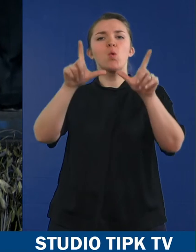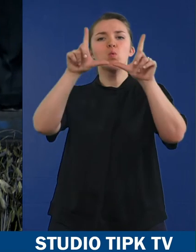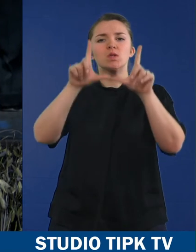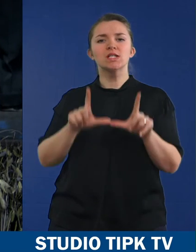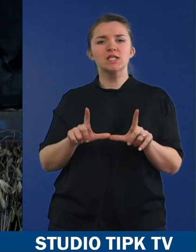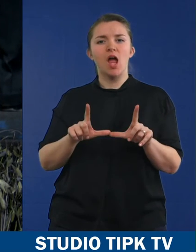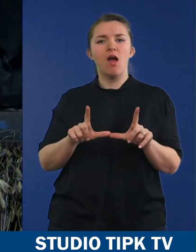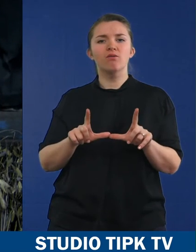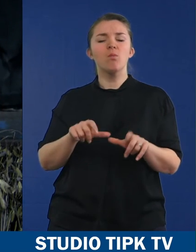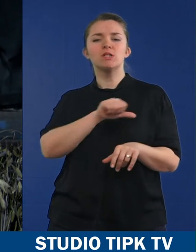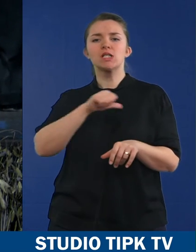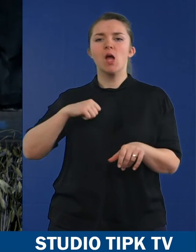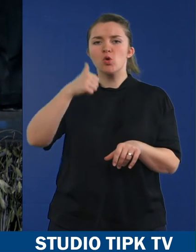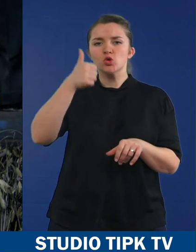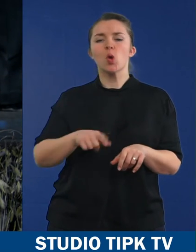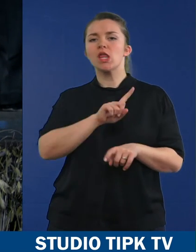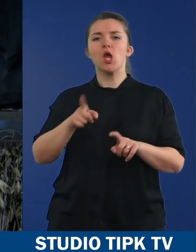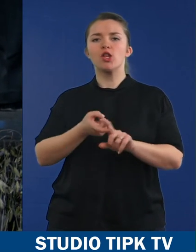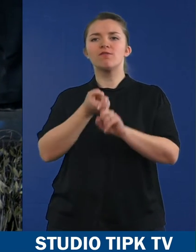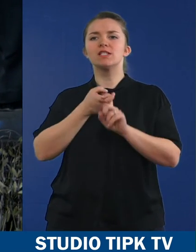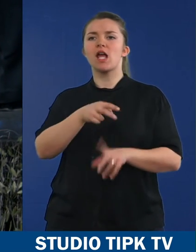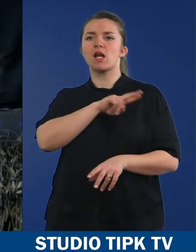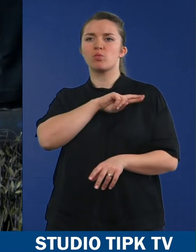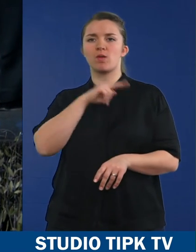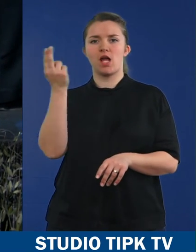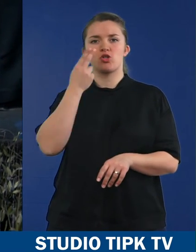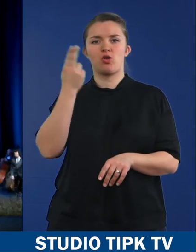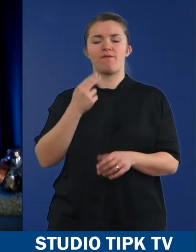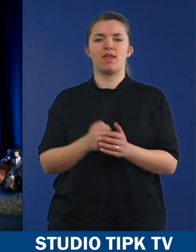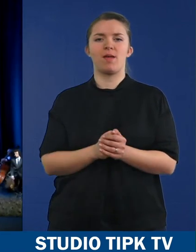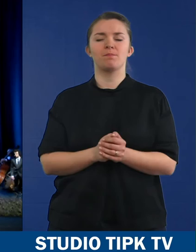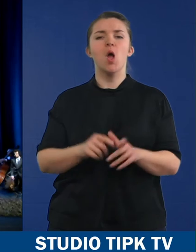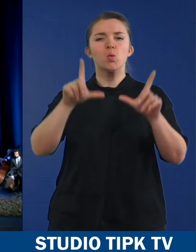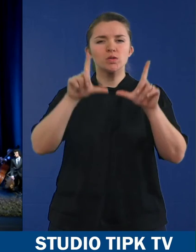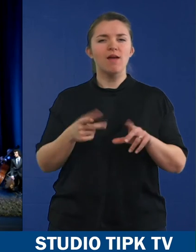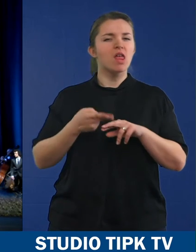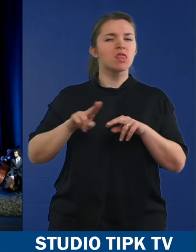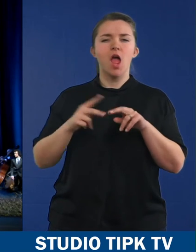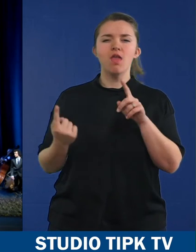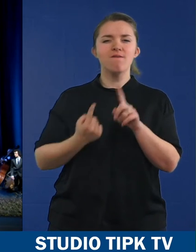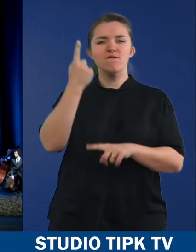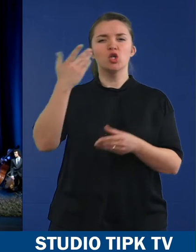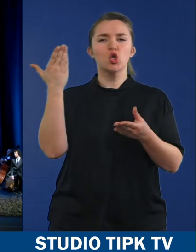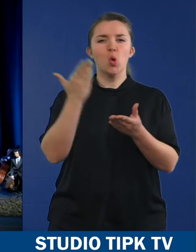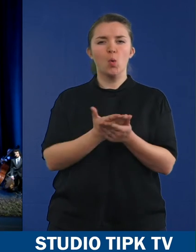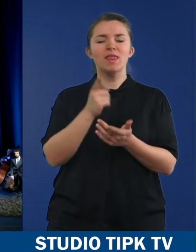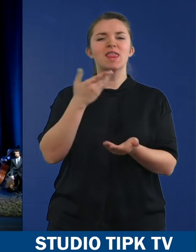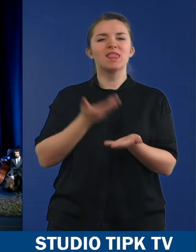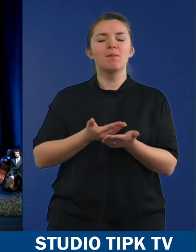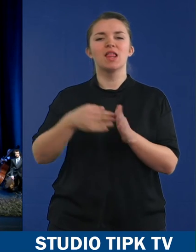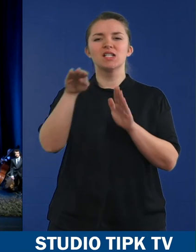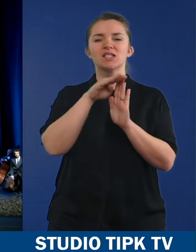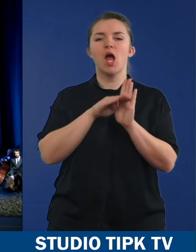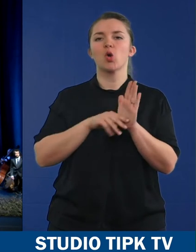samostojne in neodvisne Republike Slovenije. Ustava, najvišji akt in temeljni zakon